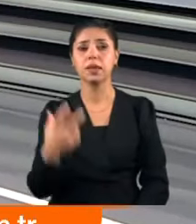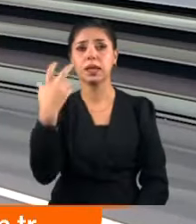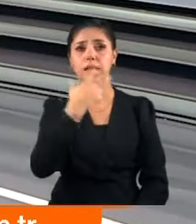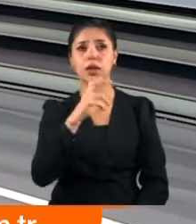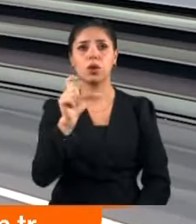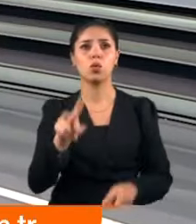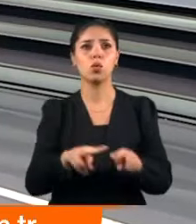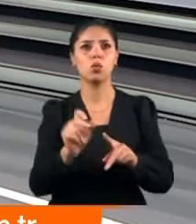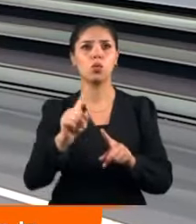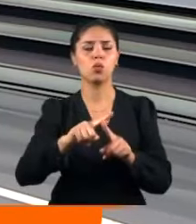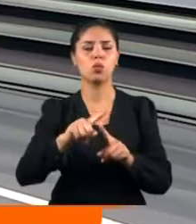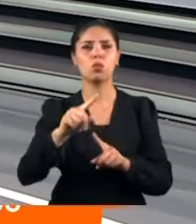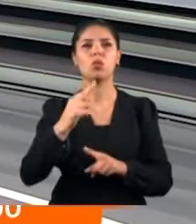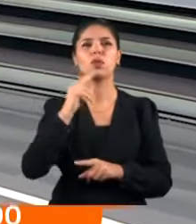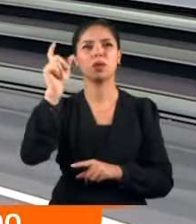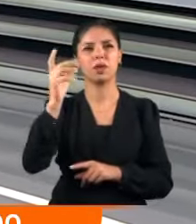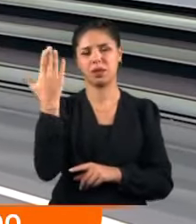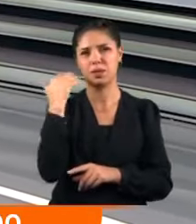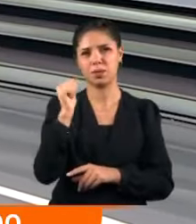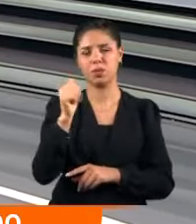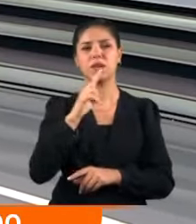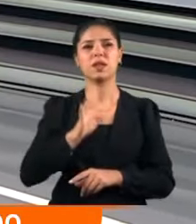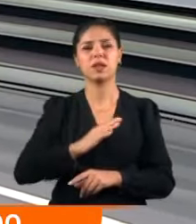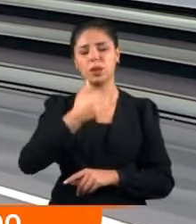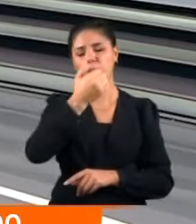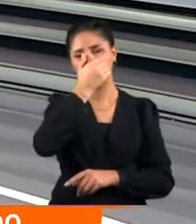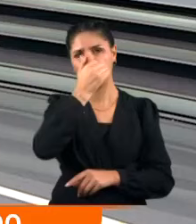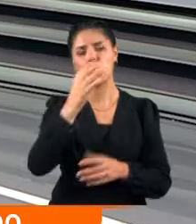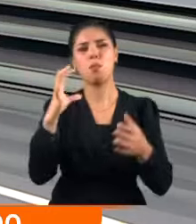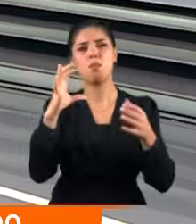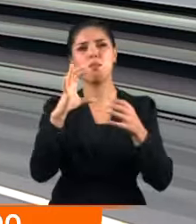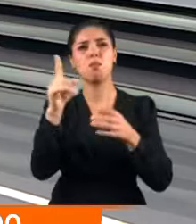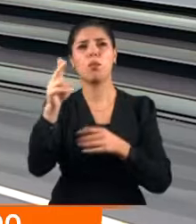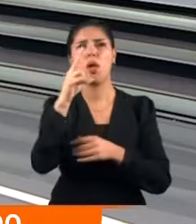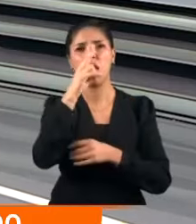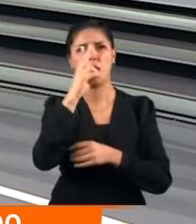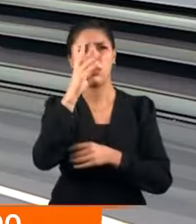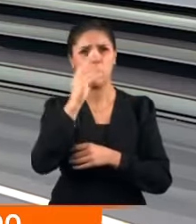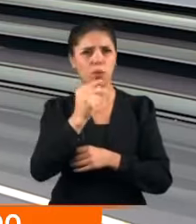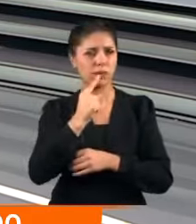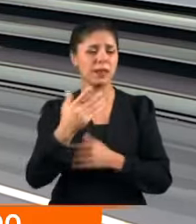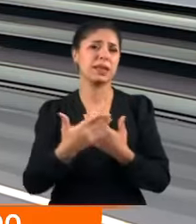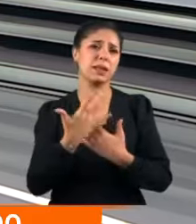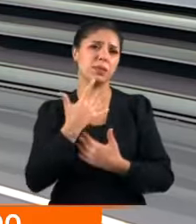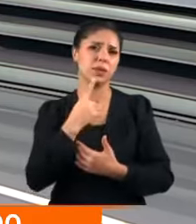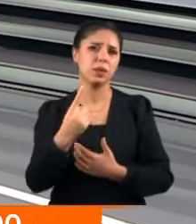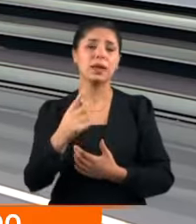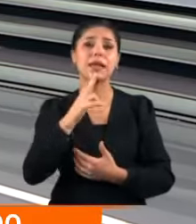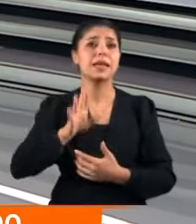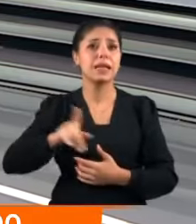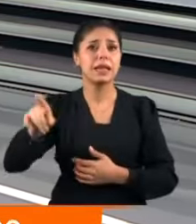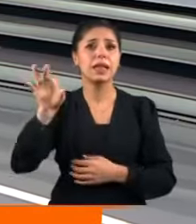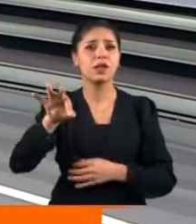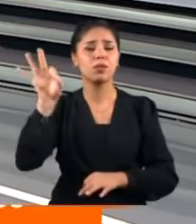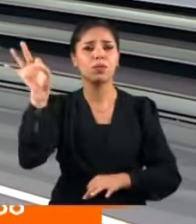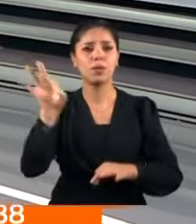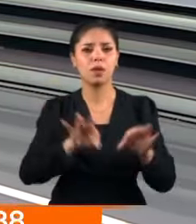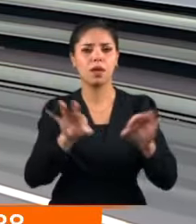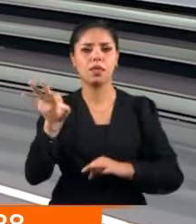Şarkıcı Umut Akyürek geçen günlerde kızının uyuşturucu bağımlısı olduğunu paylaşmış ve yardım istemişti. Akyürek'in kızı şu